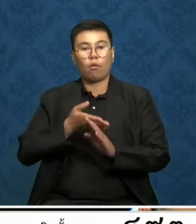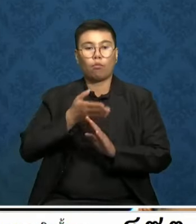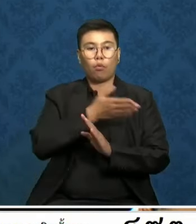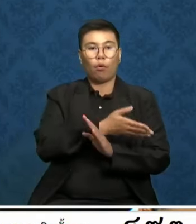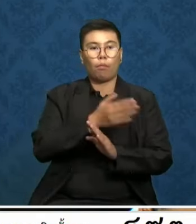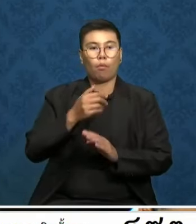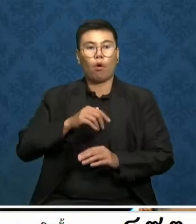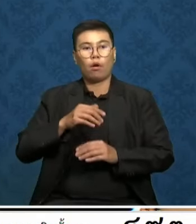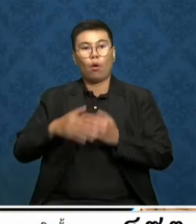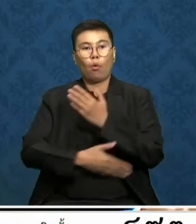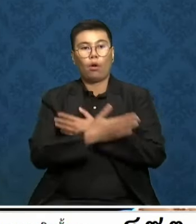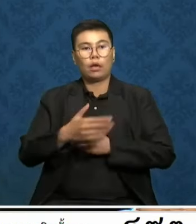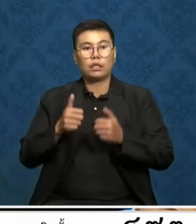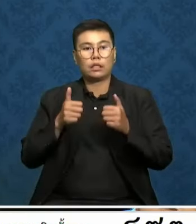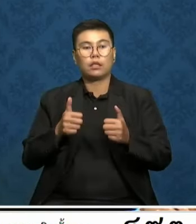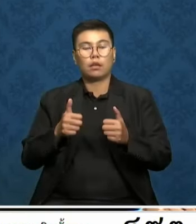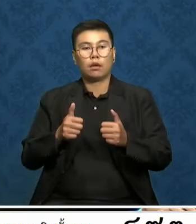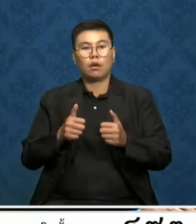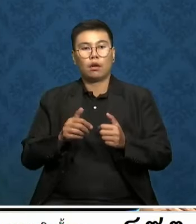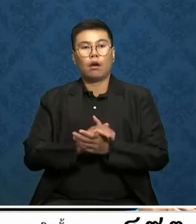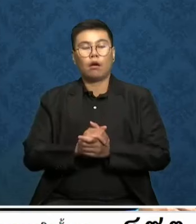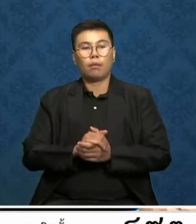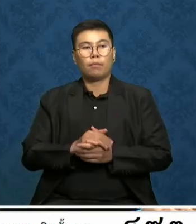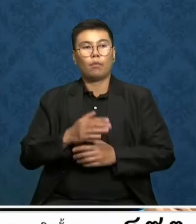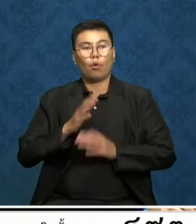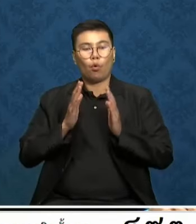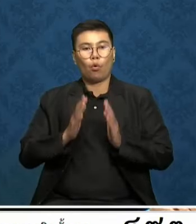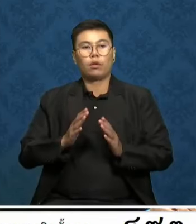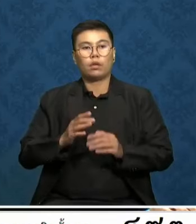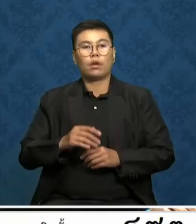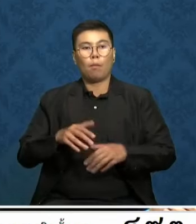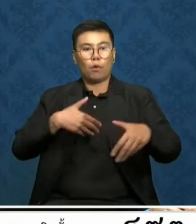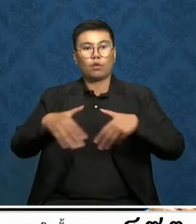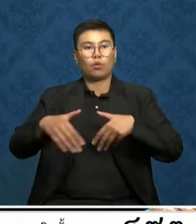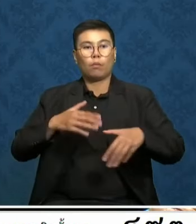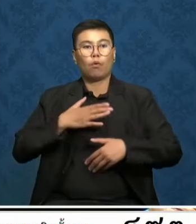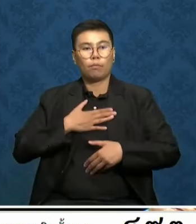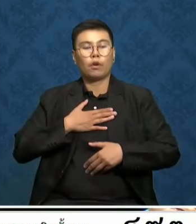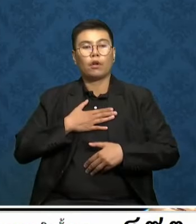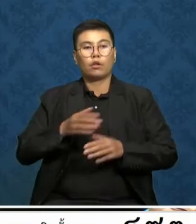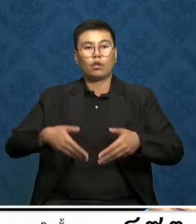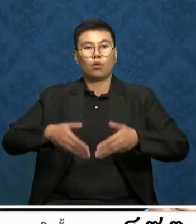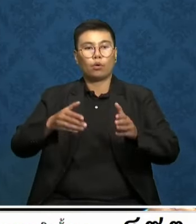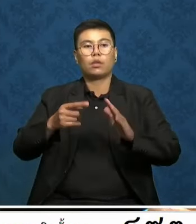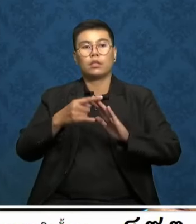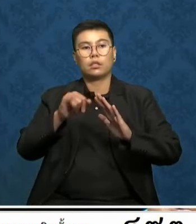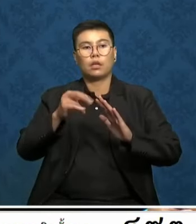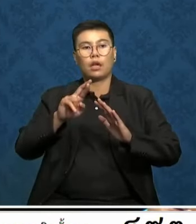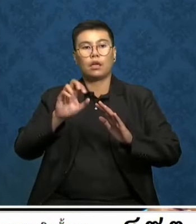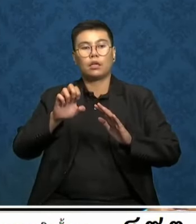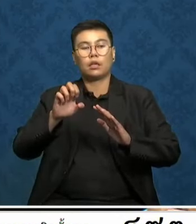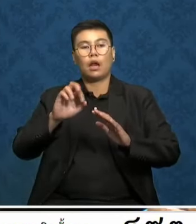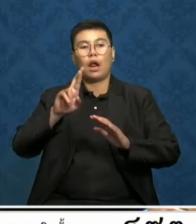น่าจะเป็นโอกาสที่ดีของคนในพื้นที่ของผมเป็นอย่างยิ่งครับท่านประธานบริเวณถนนเจริญรัตน์ครับเขตคลองสานเนี่ยก็เ